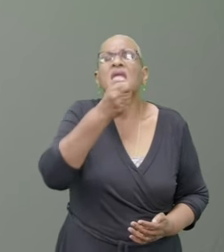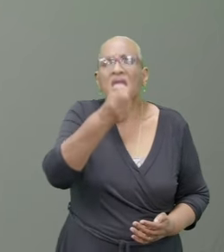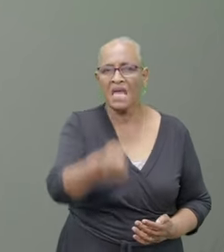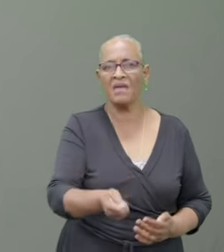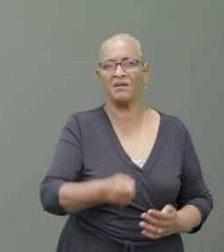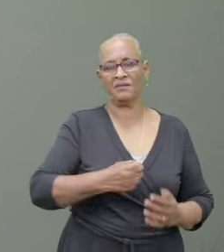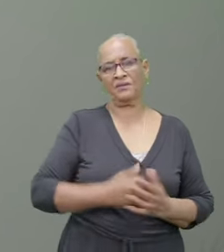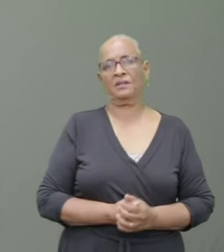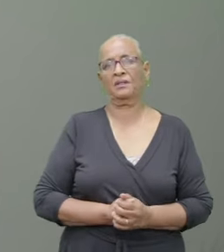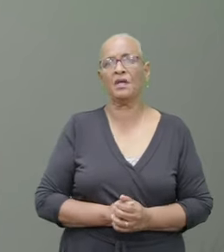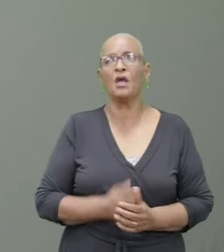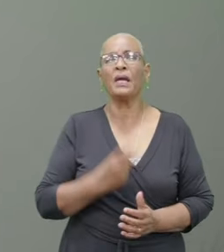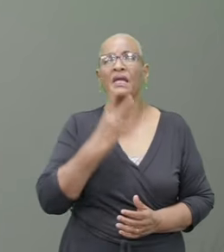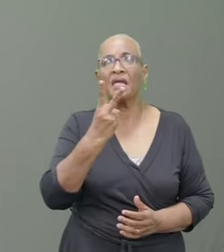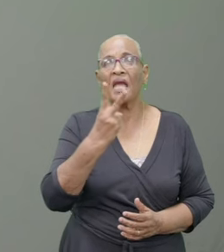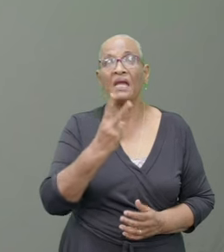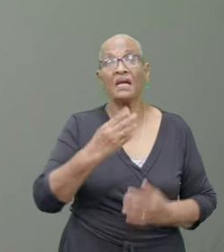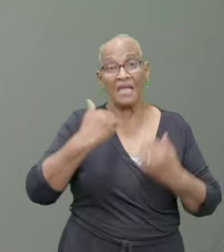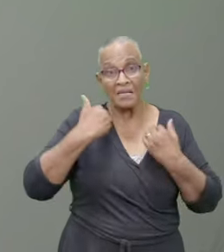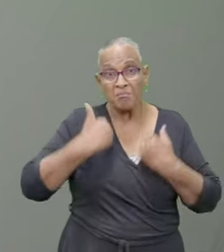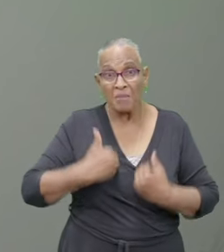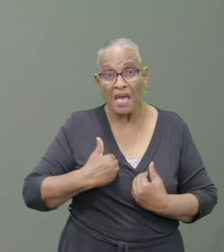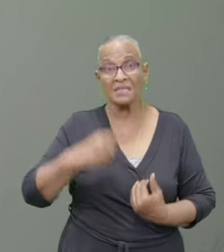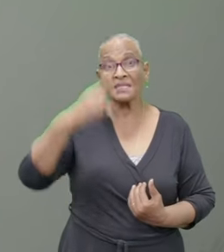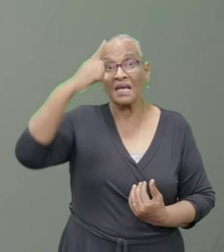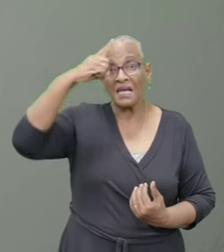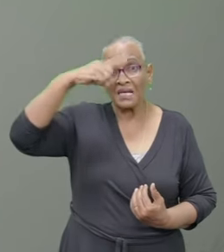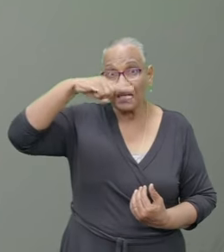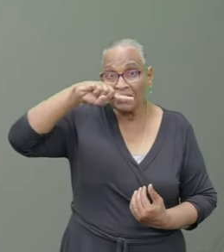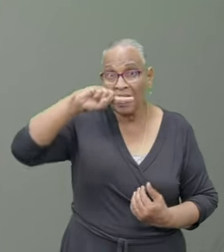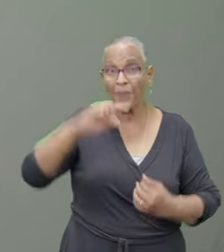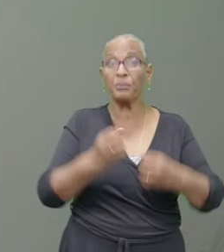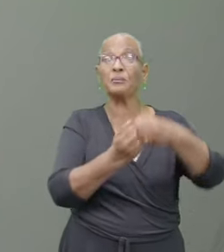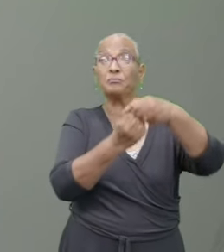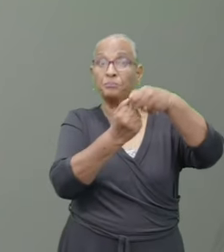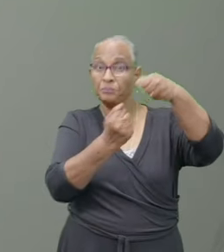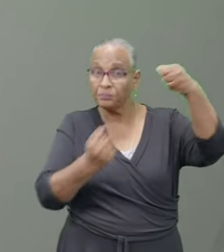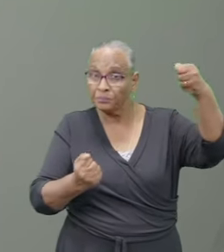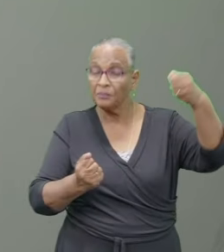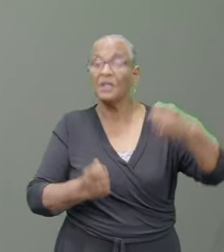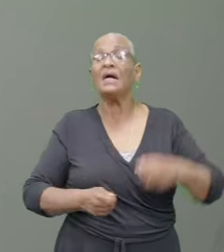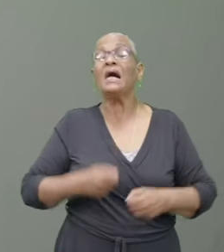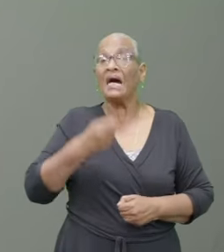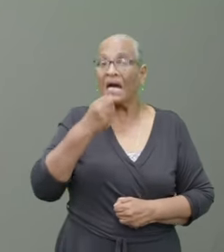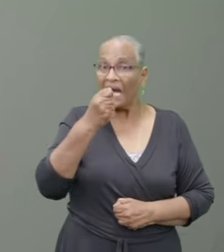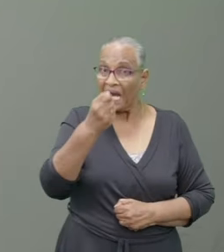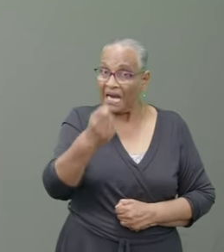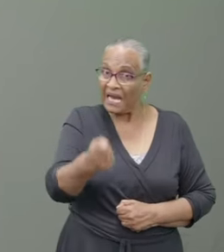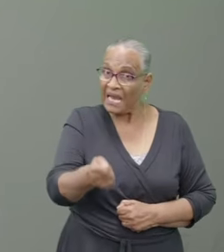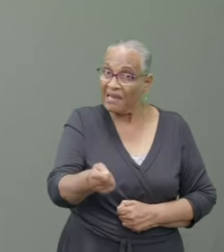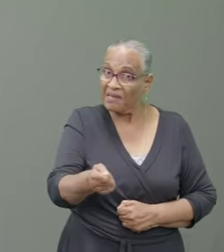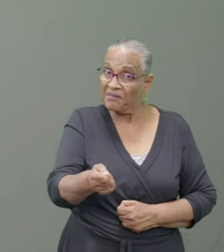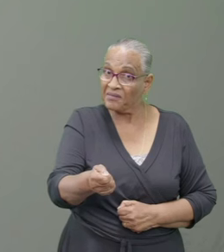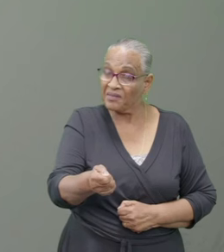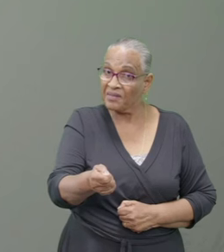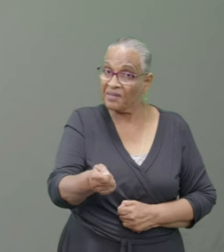en bekwame personen inderdaad richting onze topklinische afdelingen vertrekken en die move gaan maken